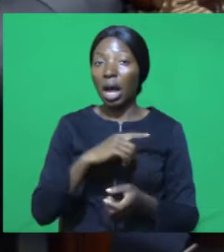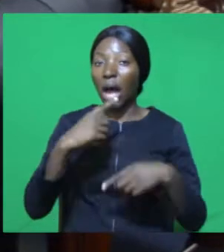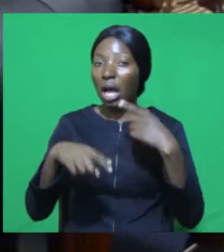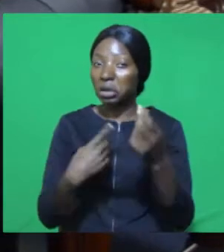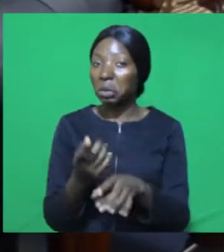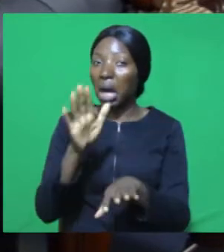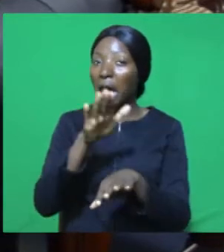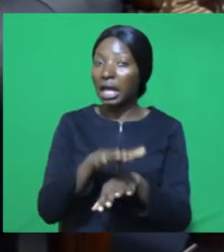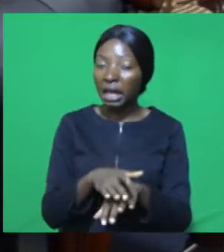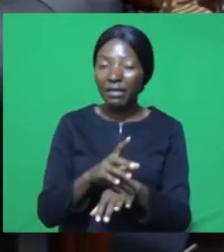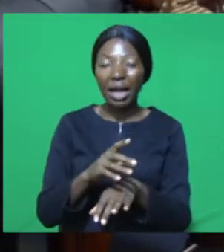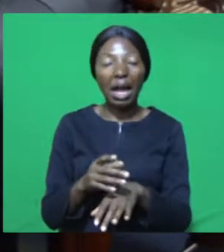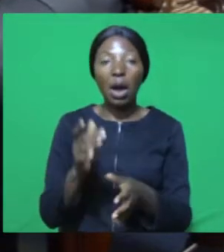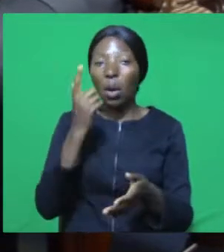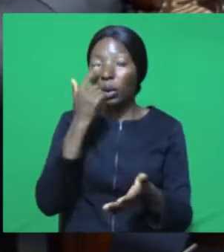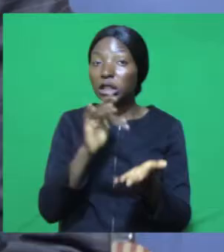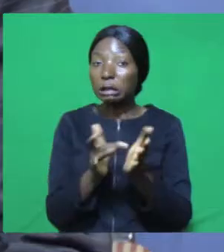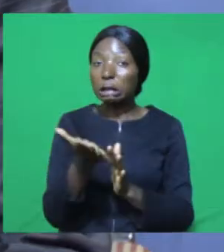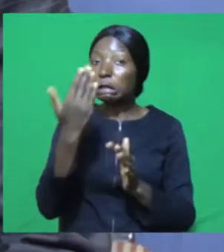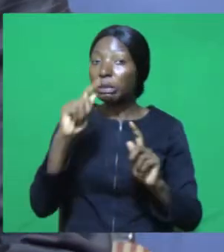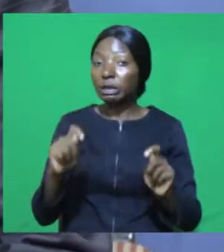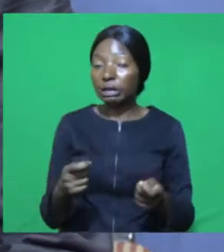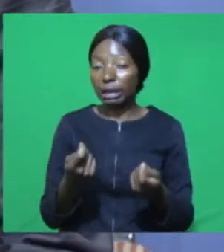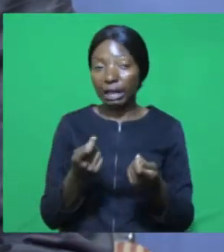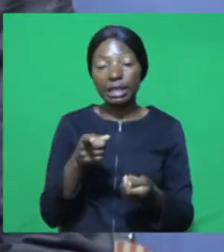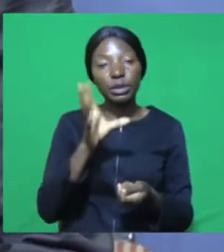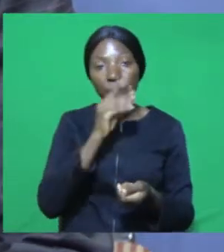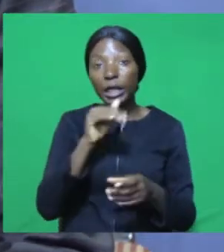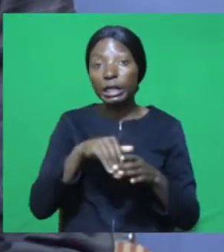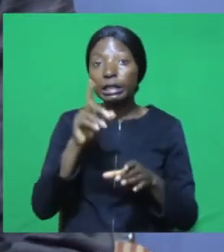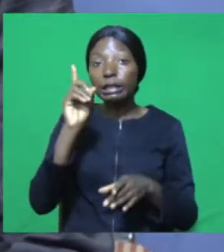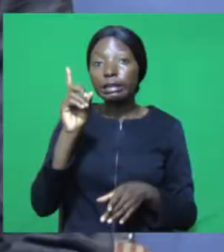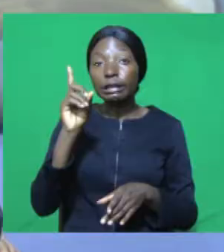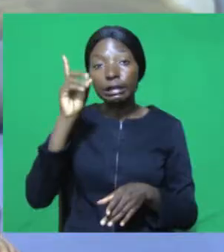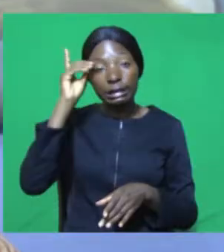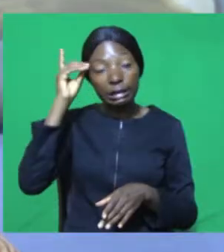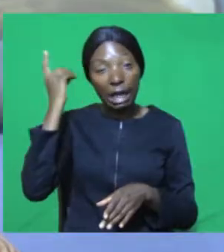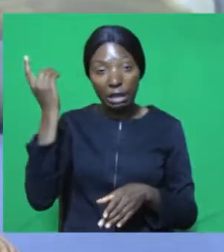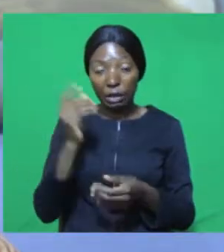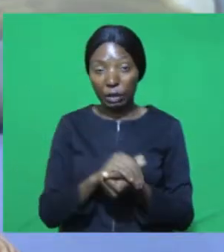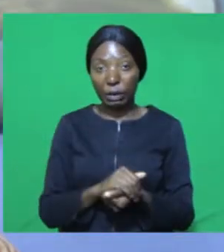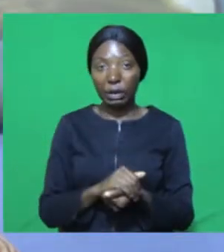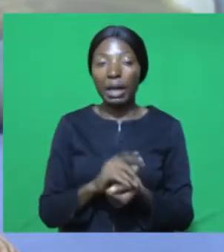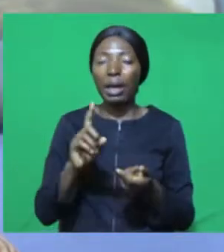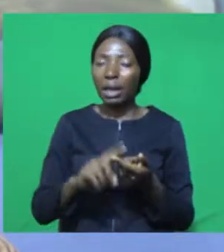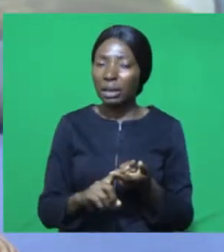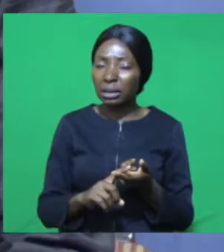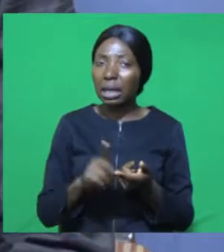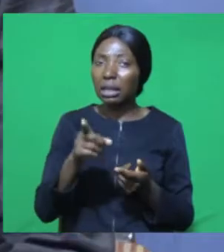Kunosvikira kunogumira nyika. Ndizvo zvo zvakataurwa muna Dhaniel. Ehe. Chimwe chatakaisirwa pachena